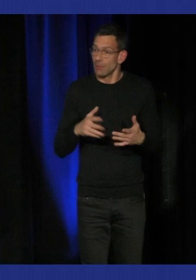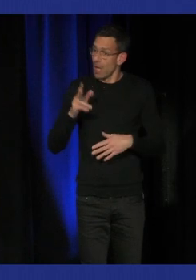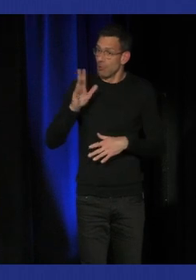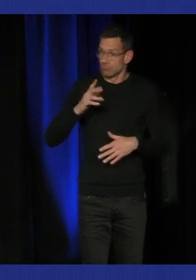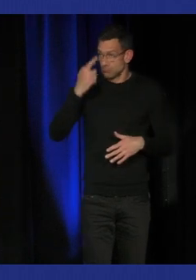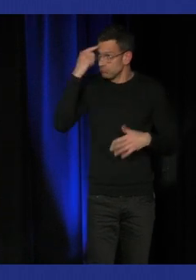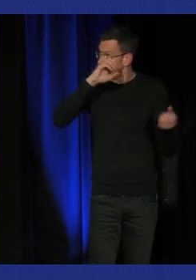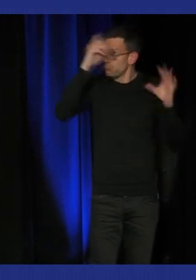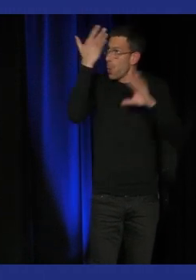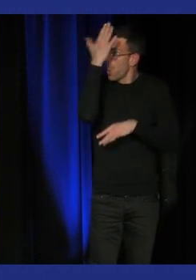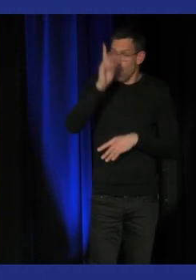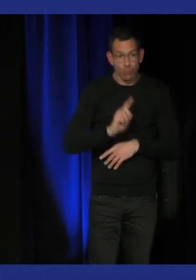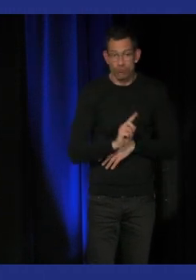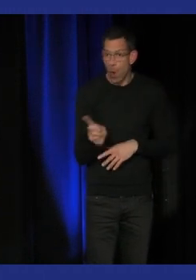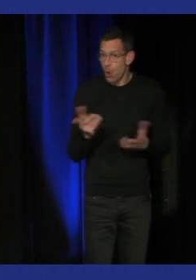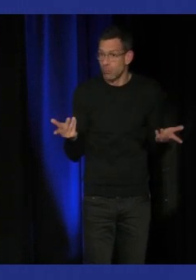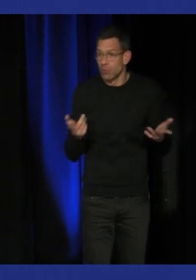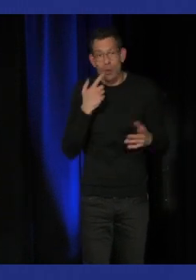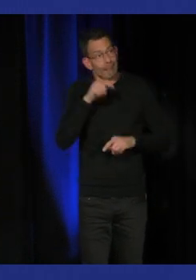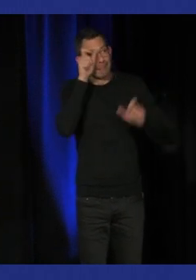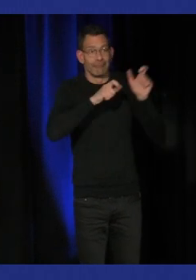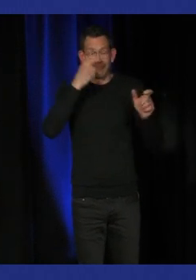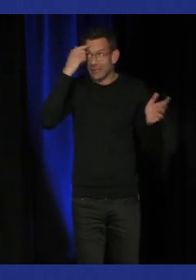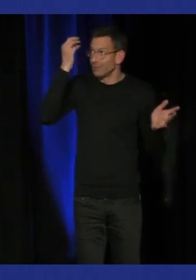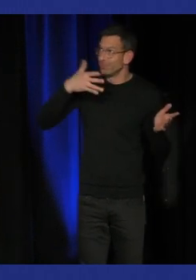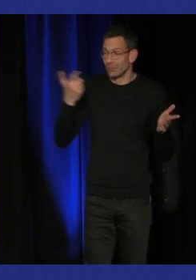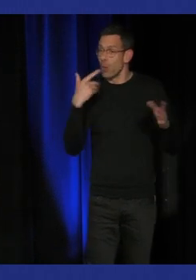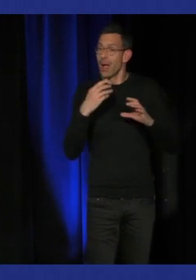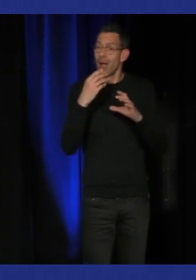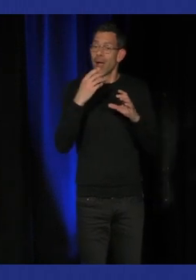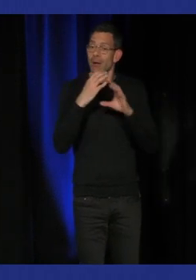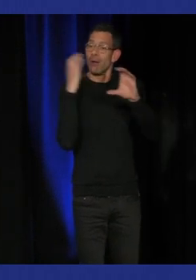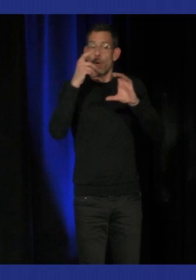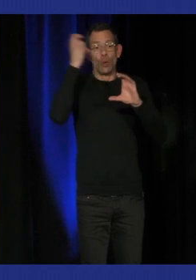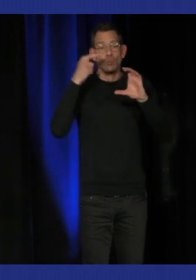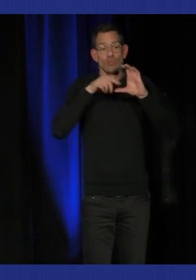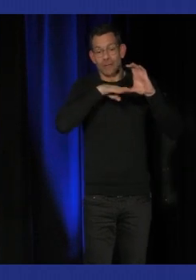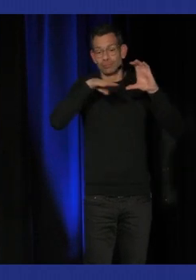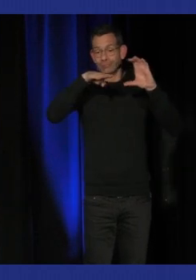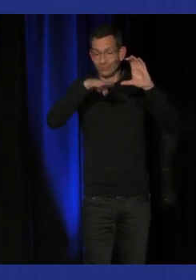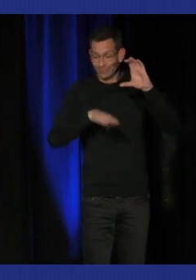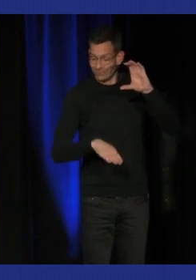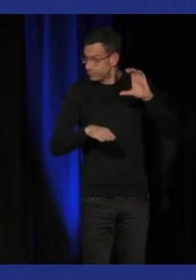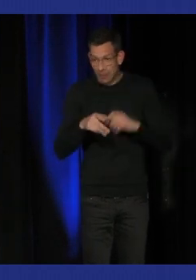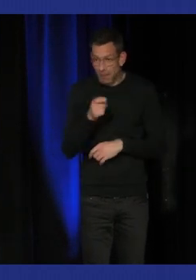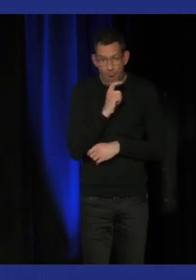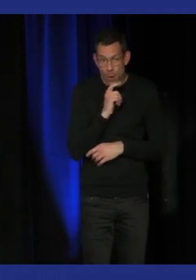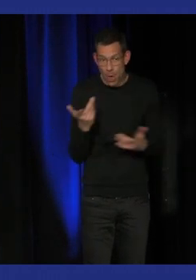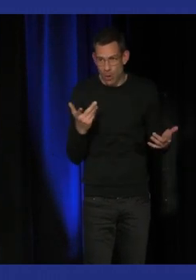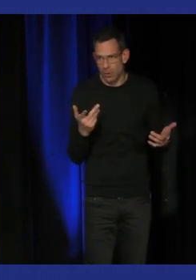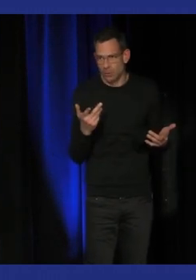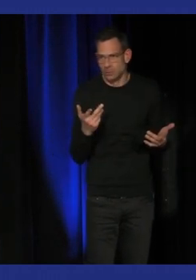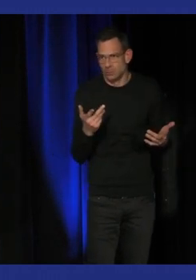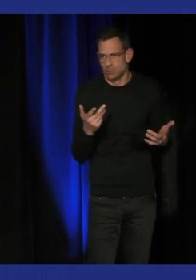pas autrement. Il n'y avait pas de gens qui avaient inventé encore les bus à plancher surbaissé. On avait encore des châssis de camions